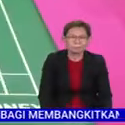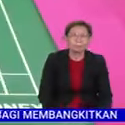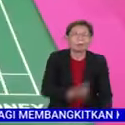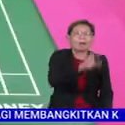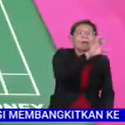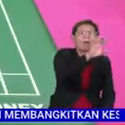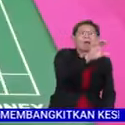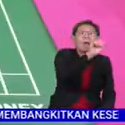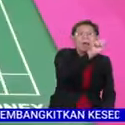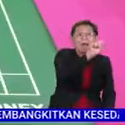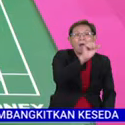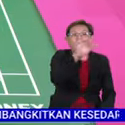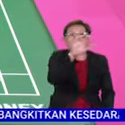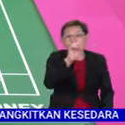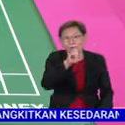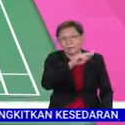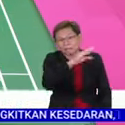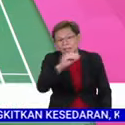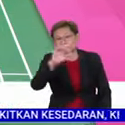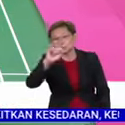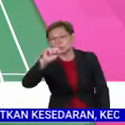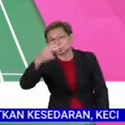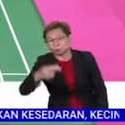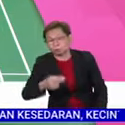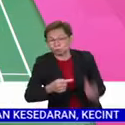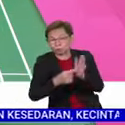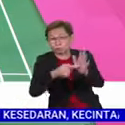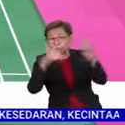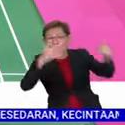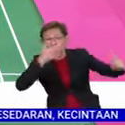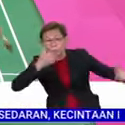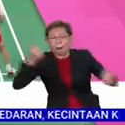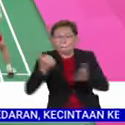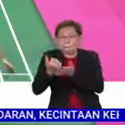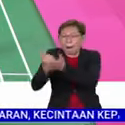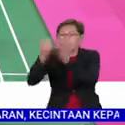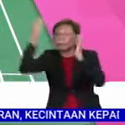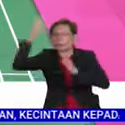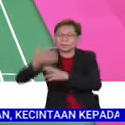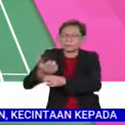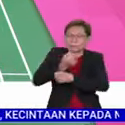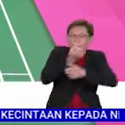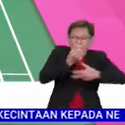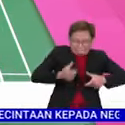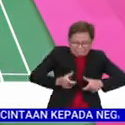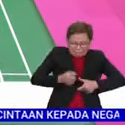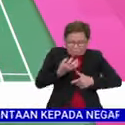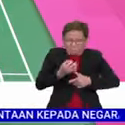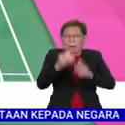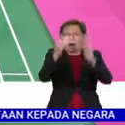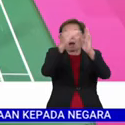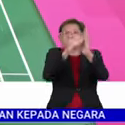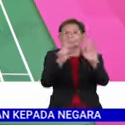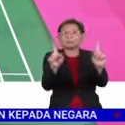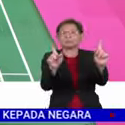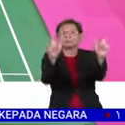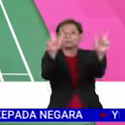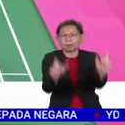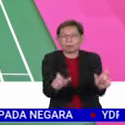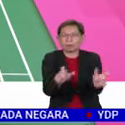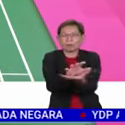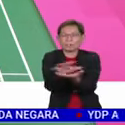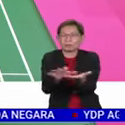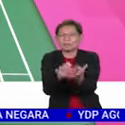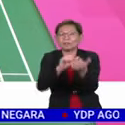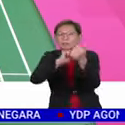Aaron Chia dan So Woyik telah menampilkan persembahan terbaik ketika membantu Malaysia meraih pingat emas dalam acara berpasukan campuran di